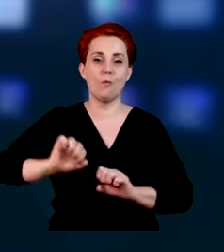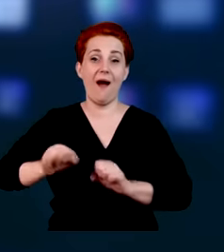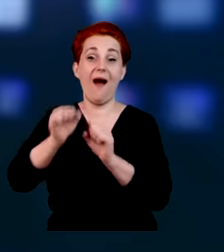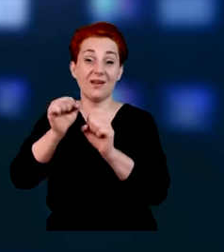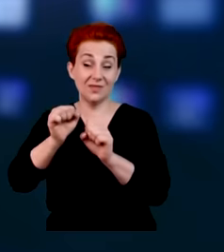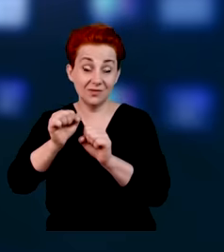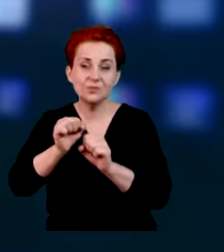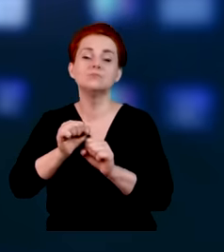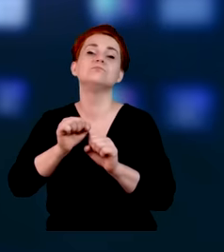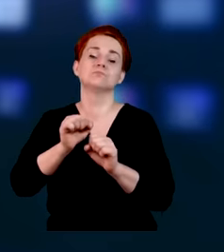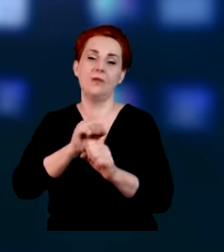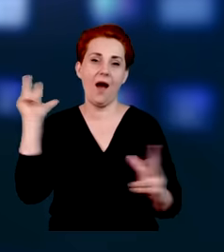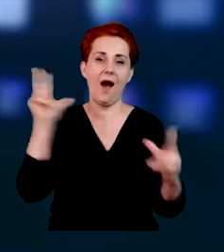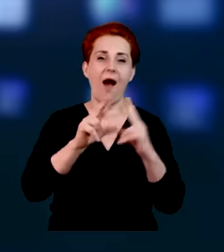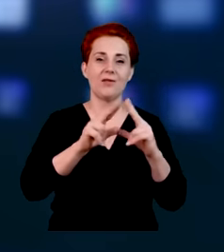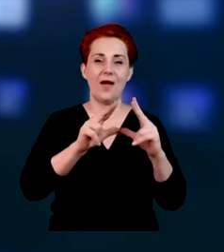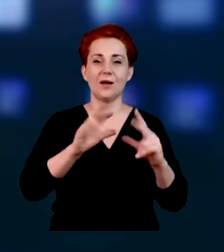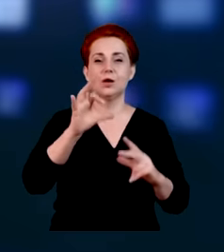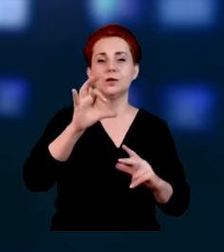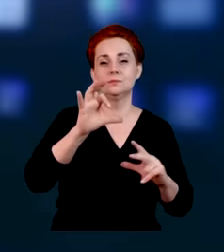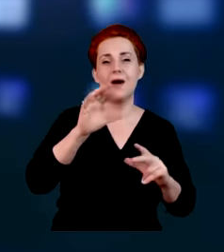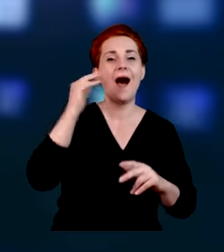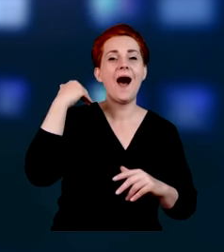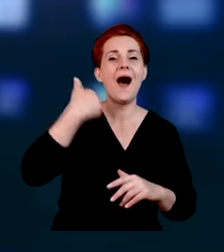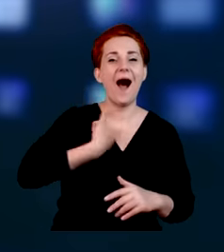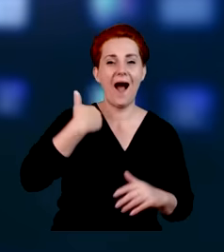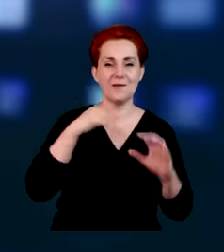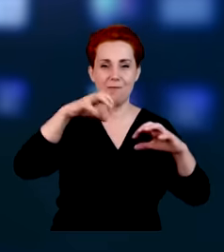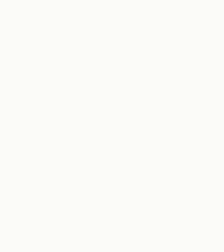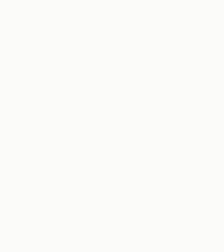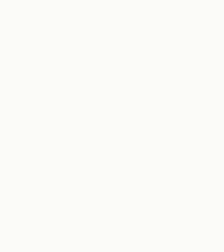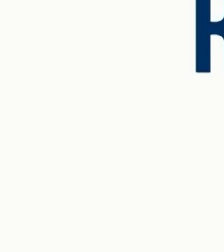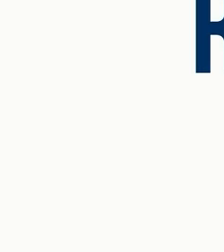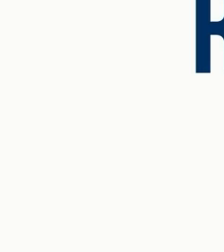starożytne kamienne kręgi to nasze tematy Zapraszam na serwis